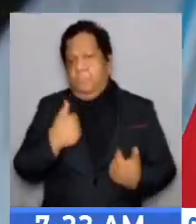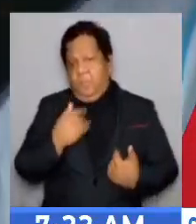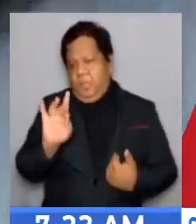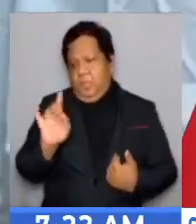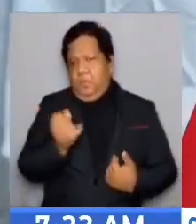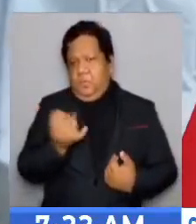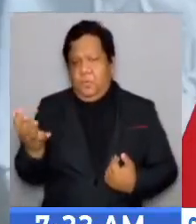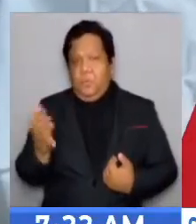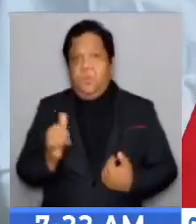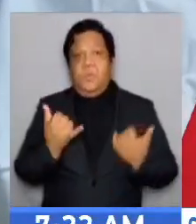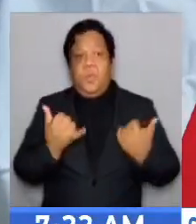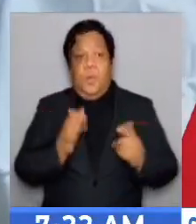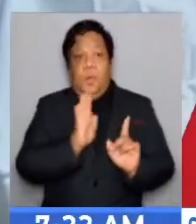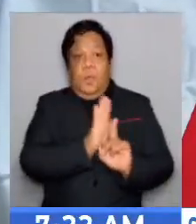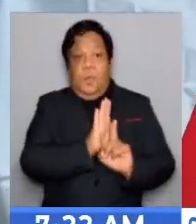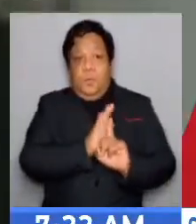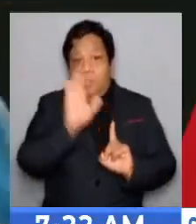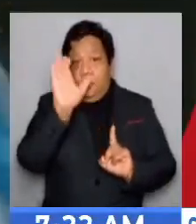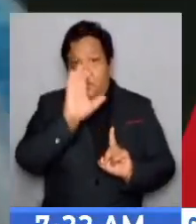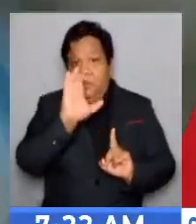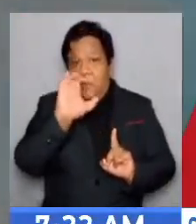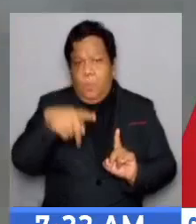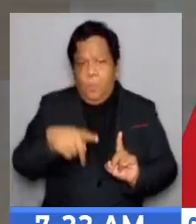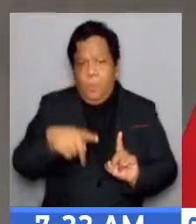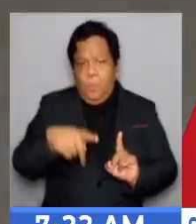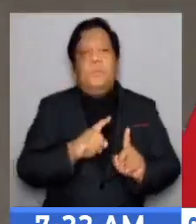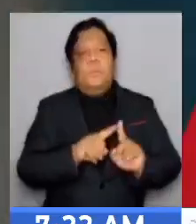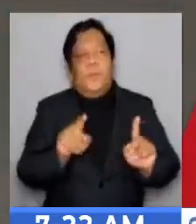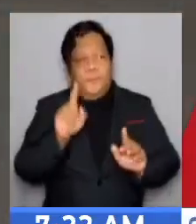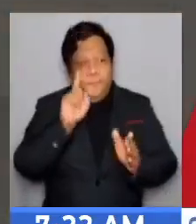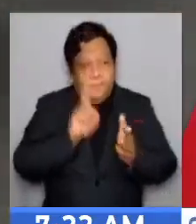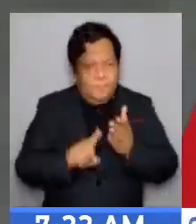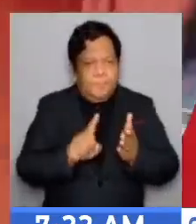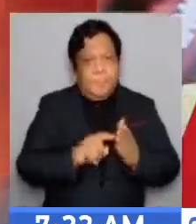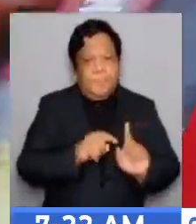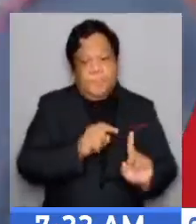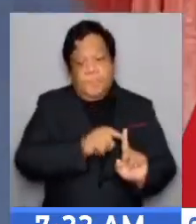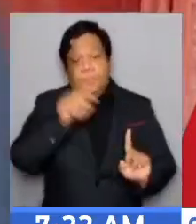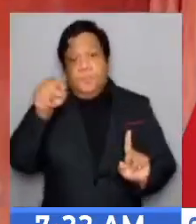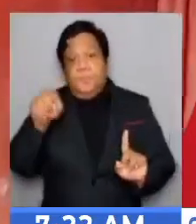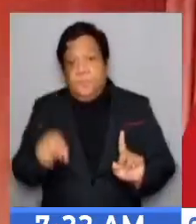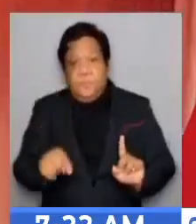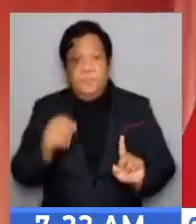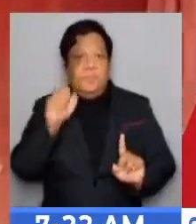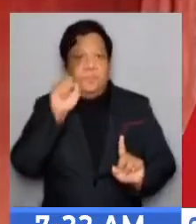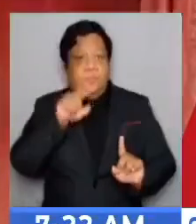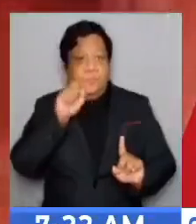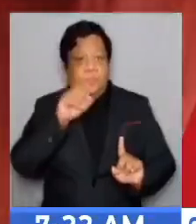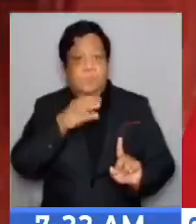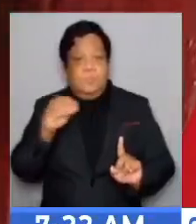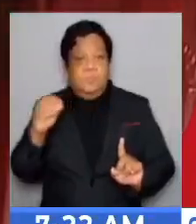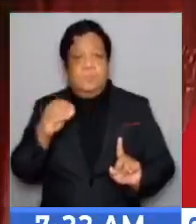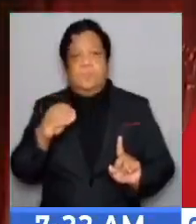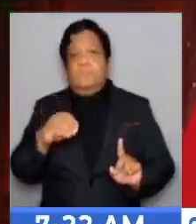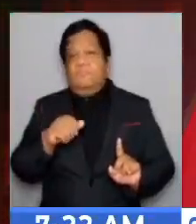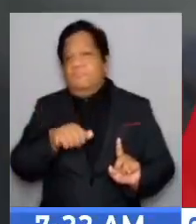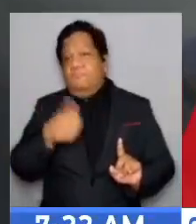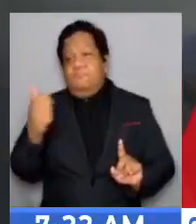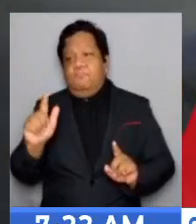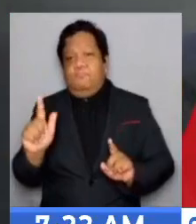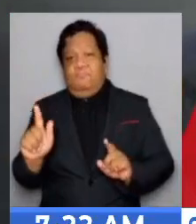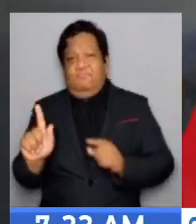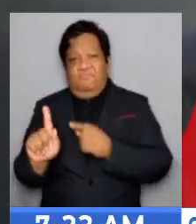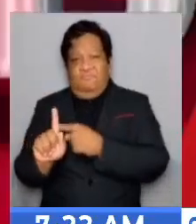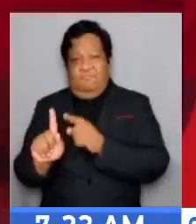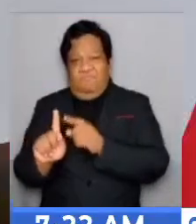Villamor Palanya sa Bilibid pero sinusuri na ang cellphone ng kanyang kapatid at ng sumukong gunman na si Joel Escorial.